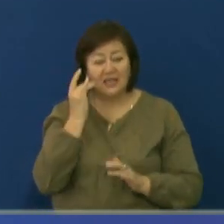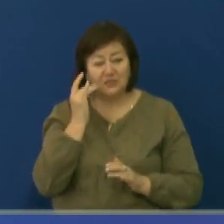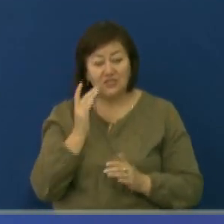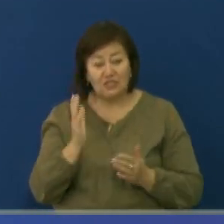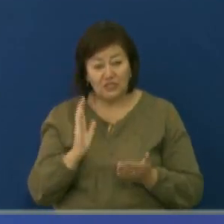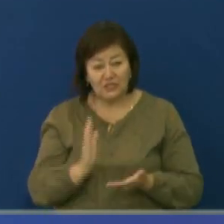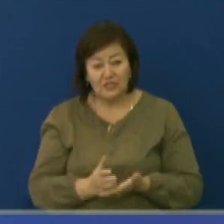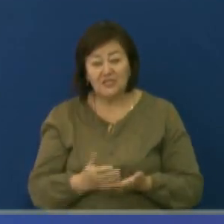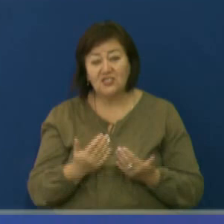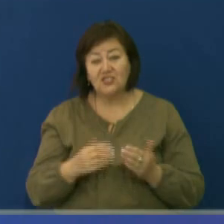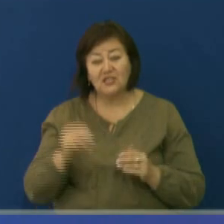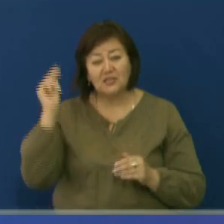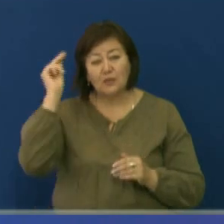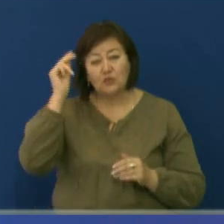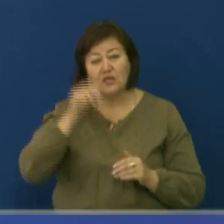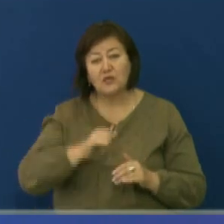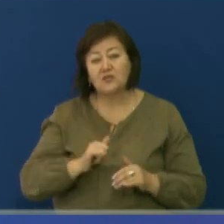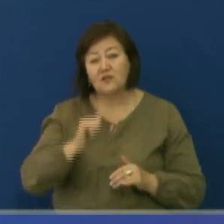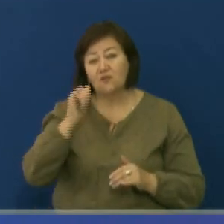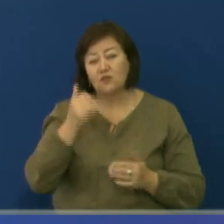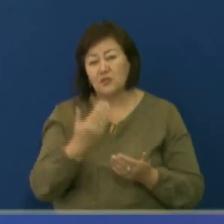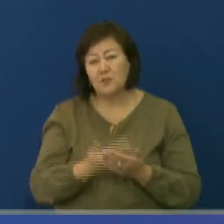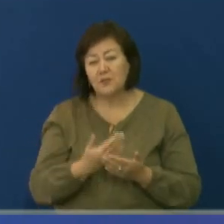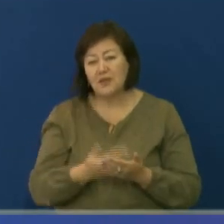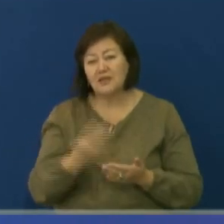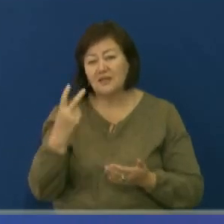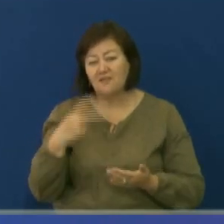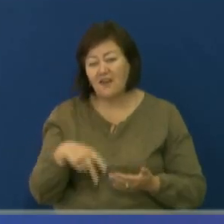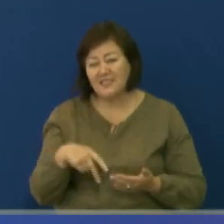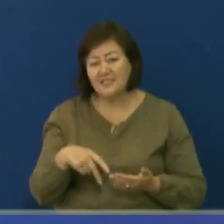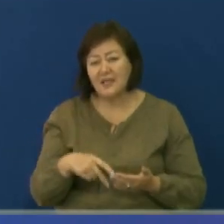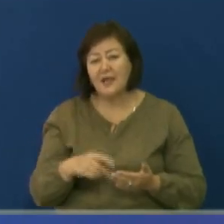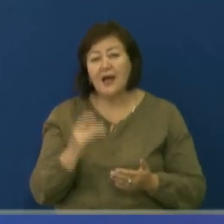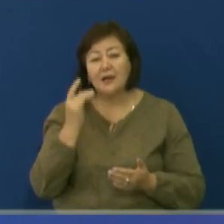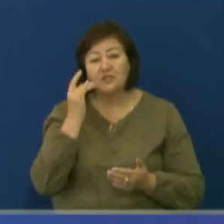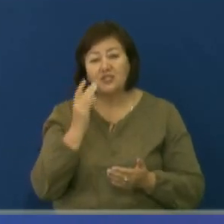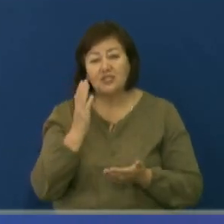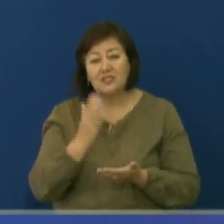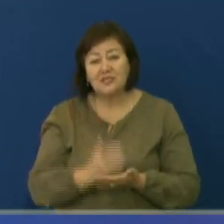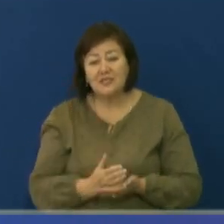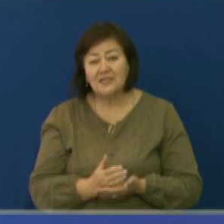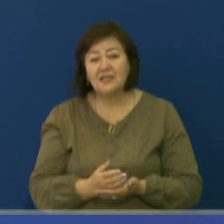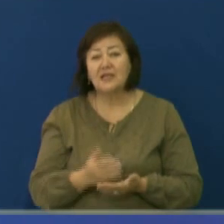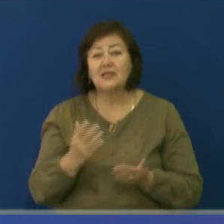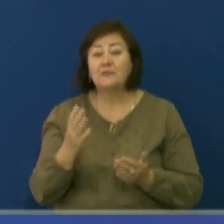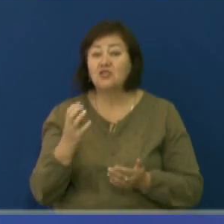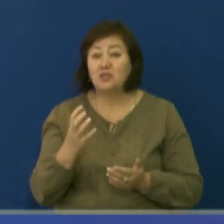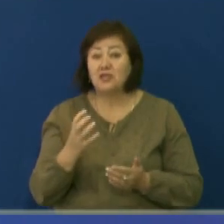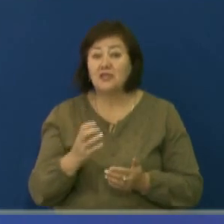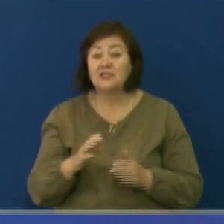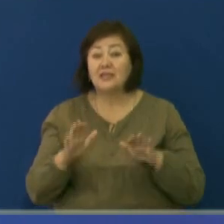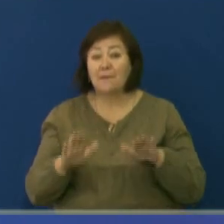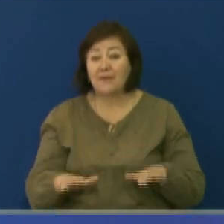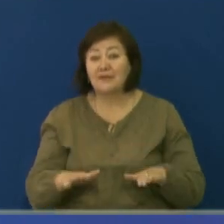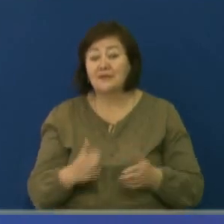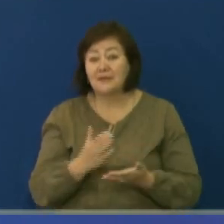жоғарғы оқу орындары мен колледждерді қосқанда 20 жатақхана бар. Оларда 4,5 мыңға жуық орын белгіленген. Соған қарамастан семейлік